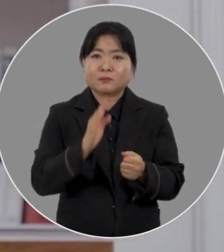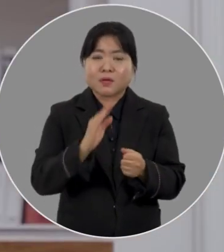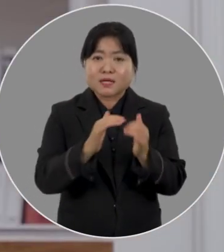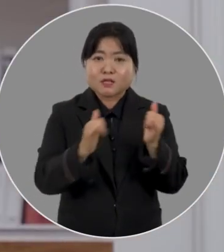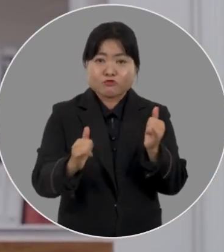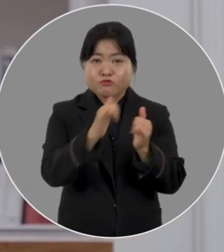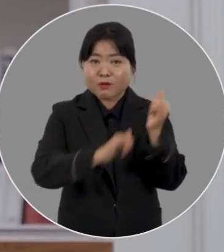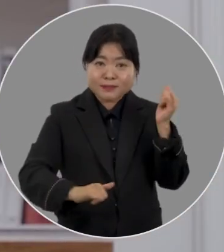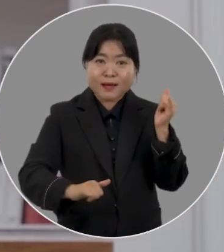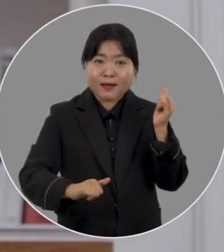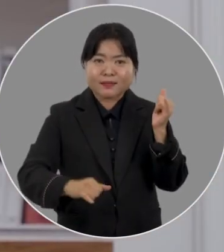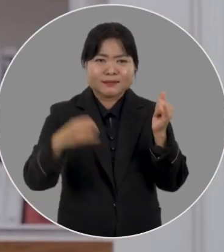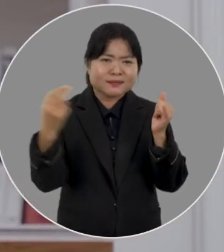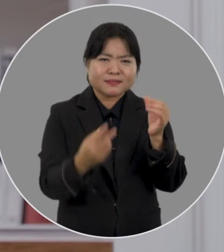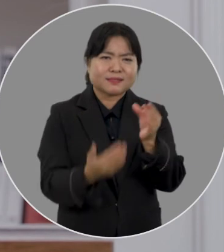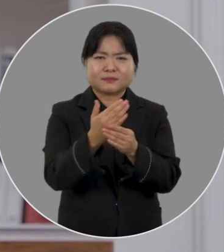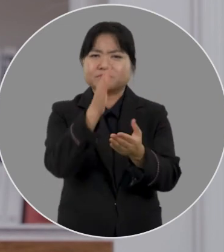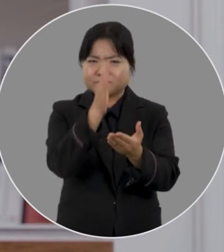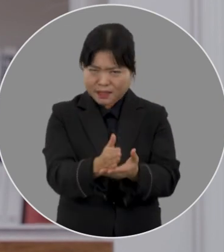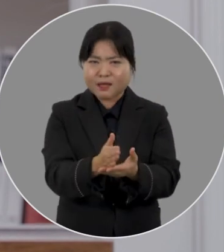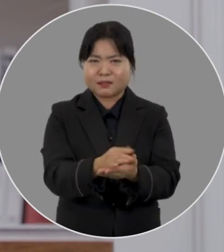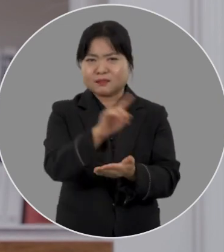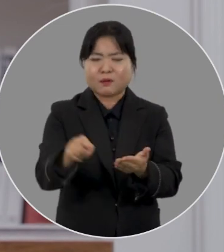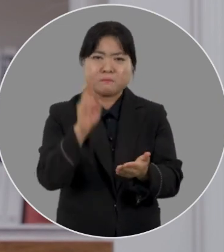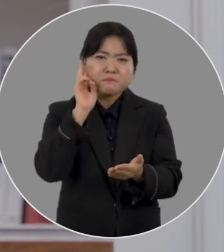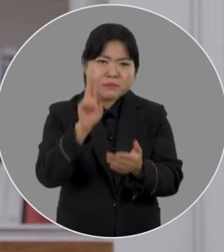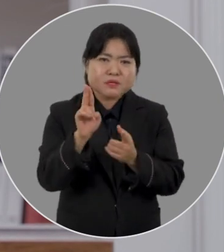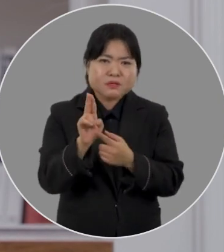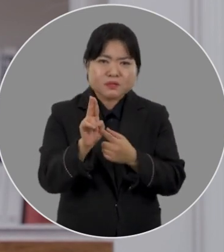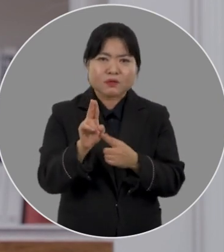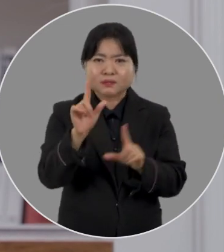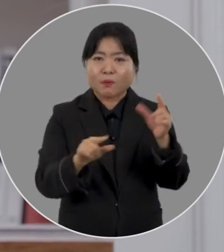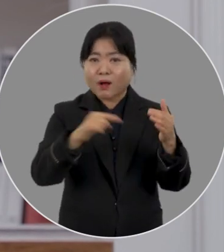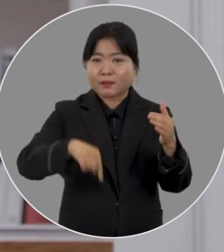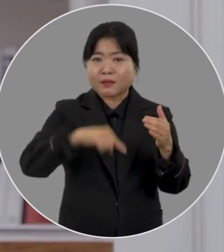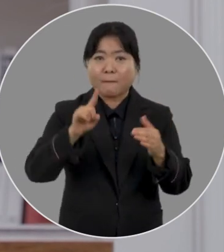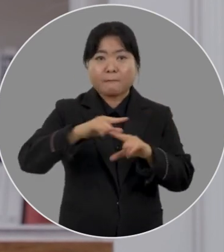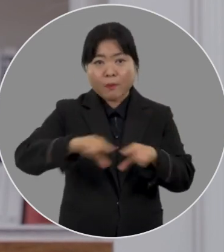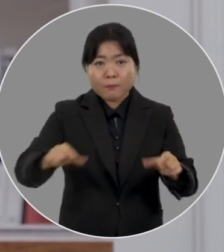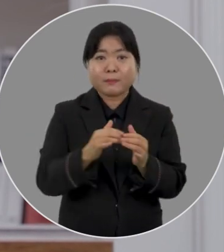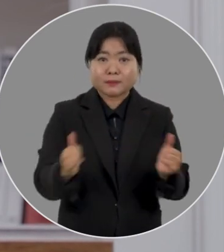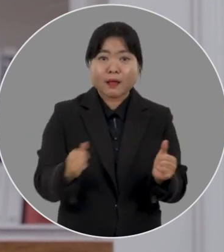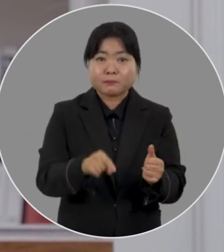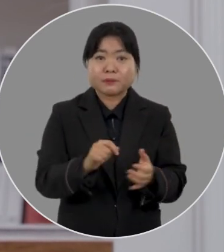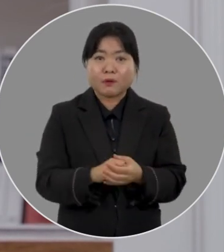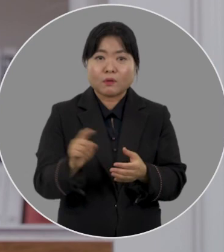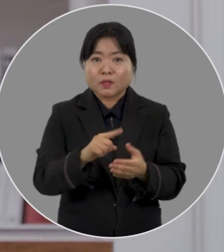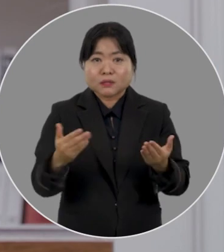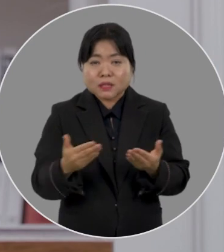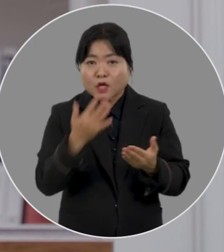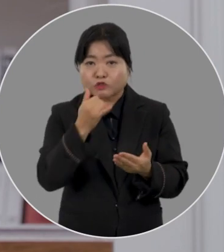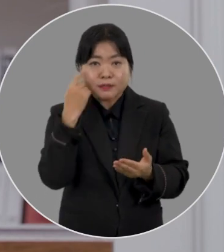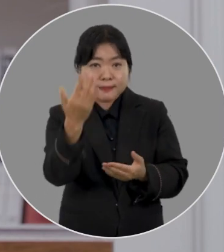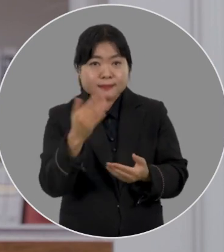인류 역사상에 그 다시는 있지 말아야 할 이런 비극적인 상황에서 한 평범한 시민이 어떠한 일을 할